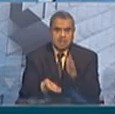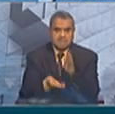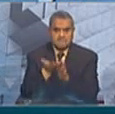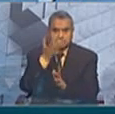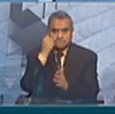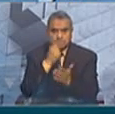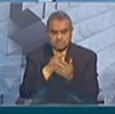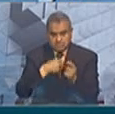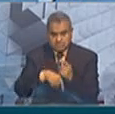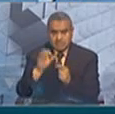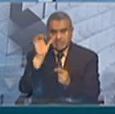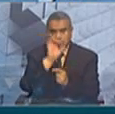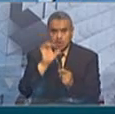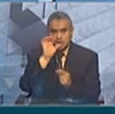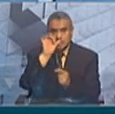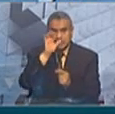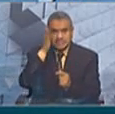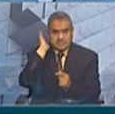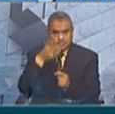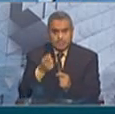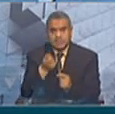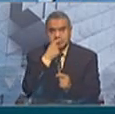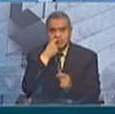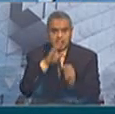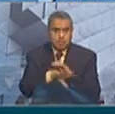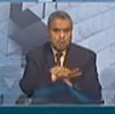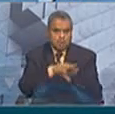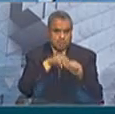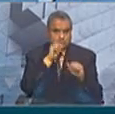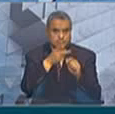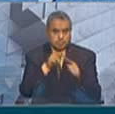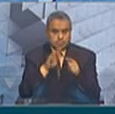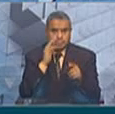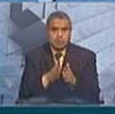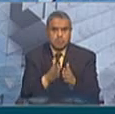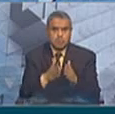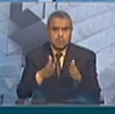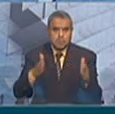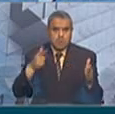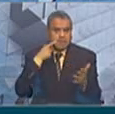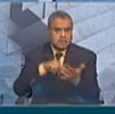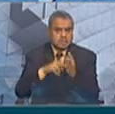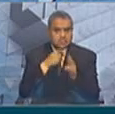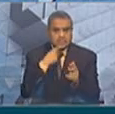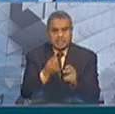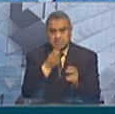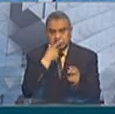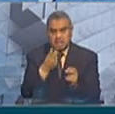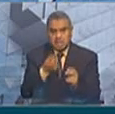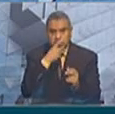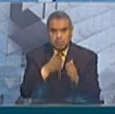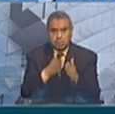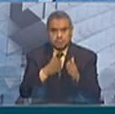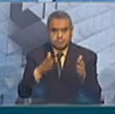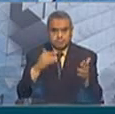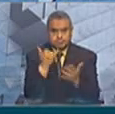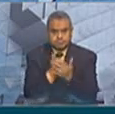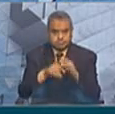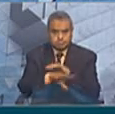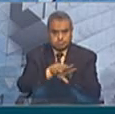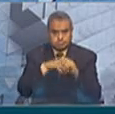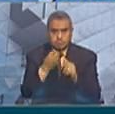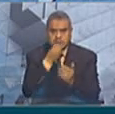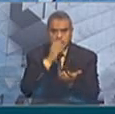وأمامنا 9 شهور أخرى للحصول على لقاح. ثم هناك مسألة التوسع في استعمال هذه اللقاحات وتمويل إنتاجها